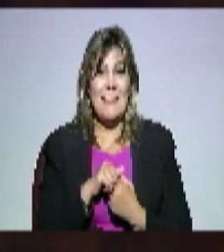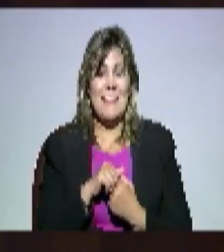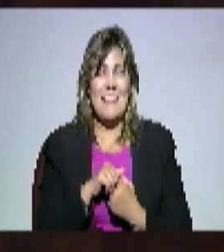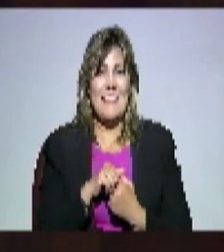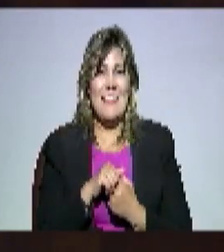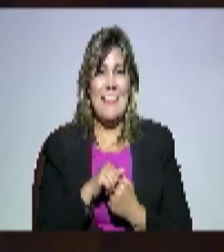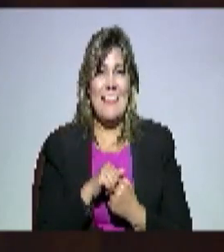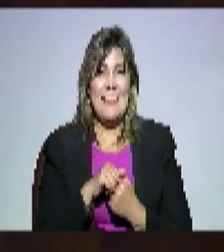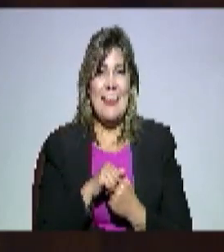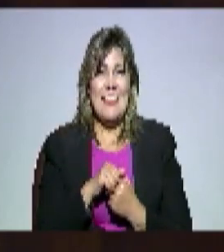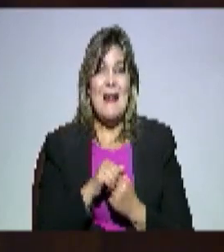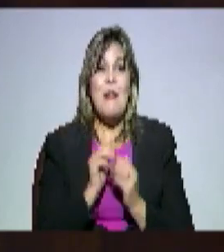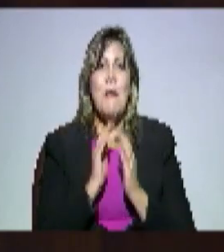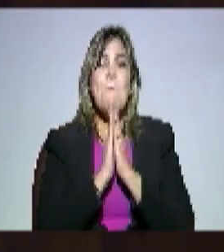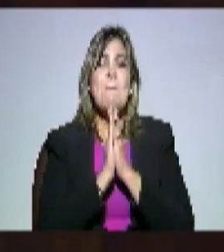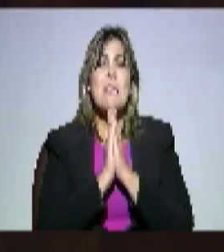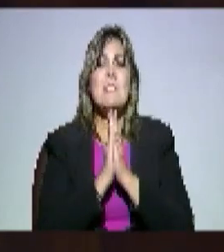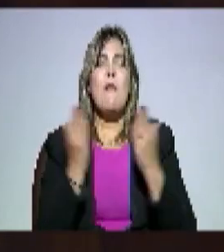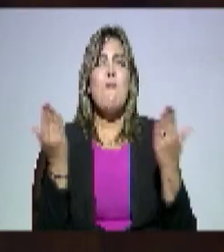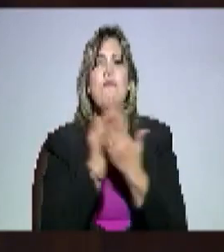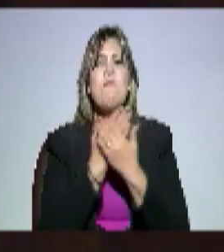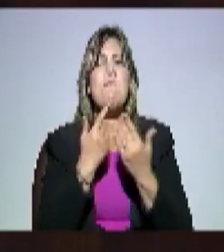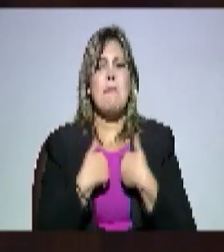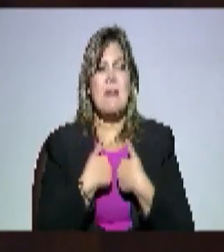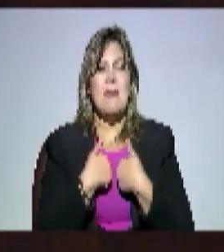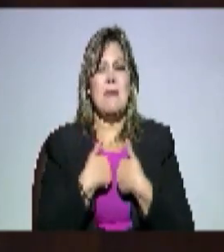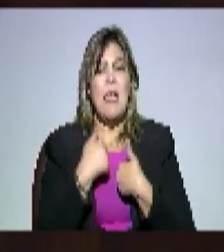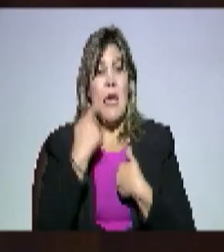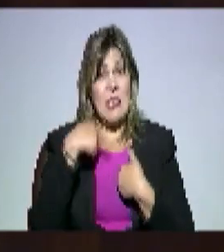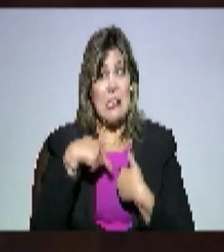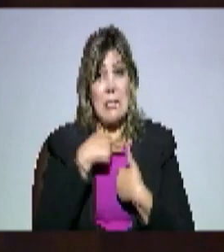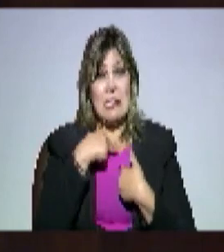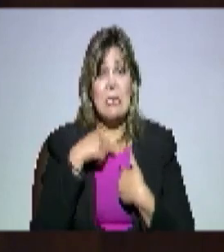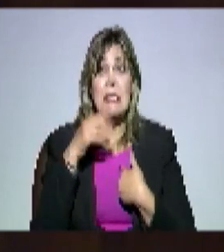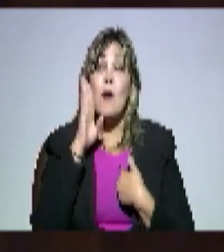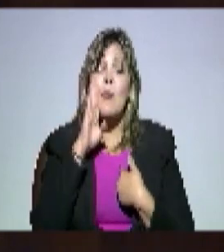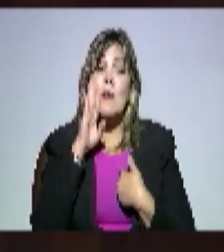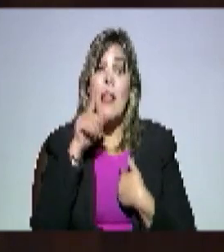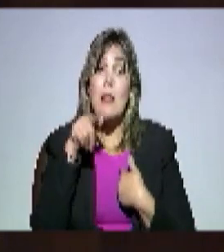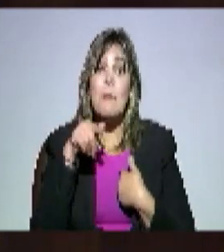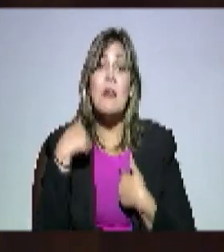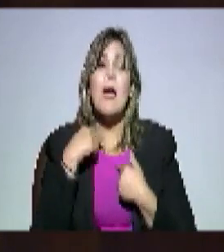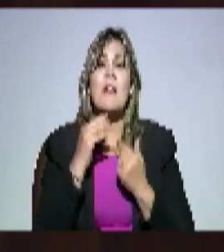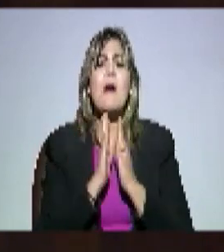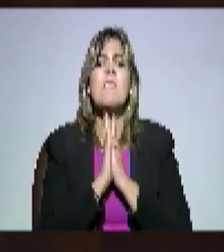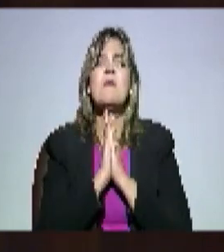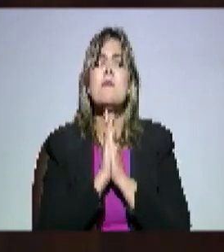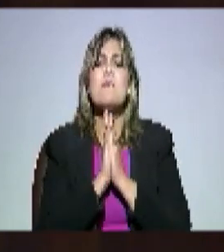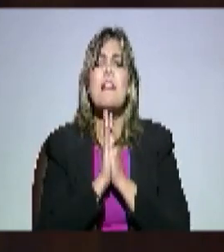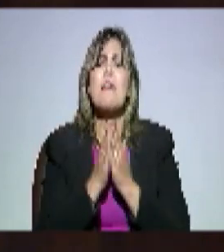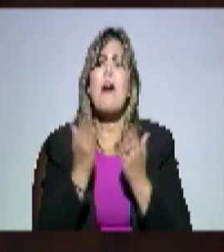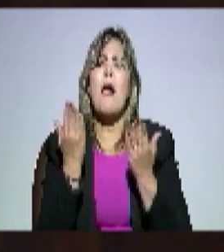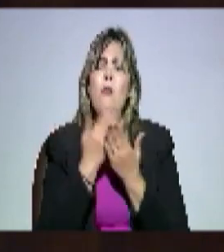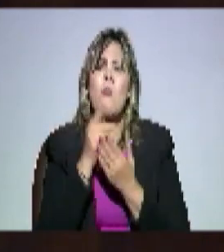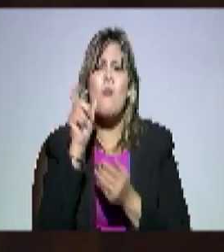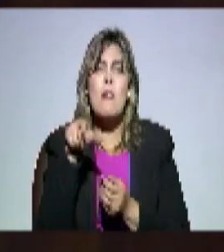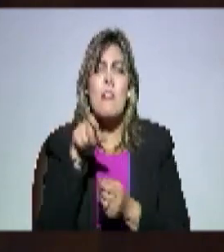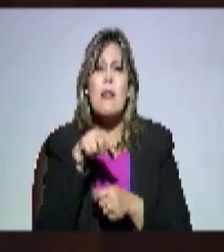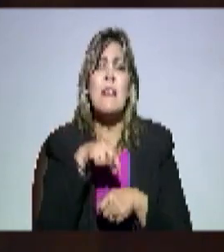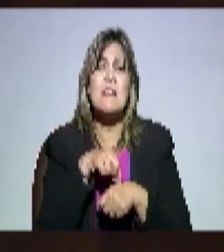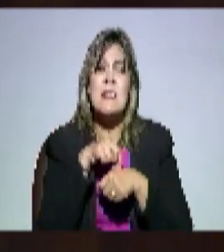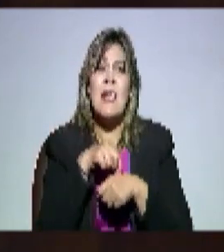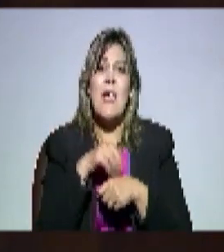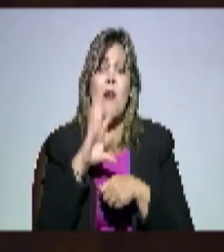الكنيسه بيصلوا عننا احنا الكنيسه بتعلمنا كده ان احنا نصلي عن كل انسان